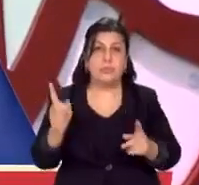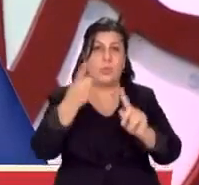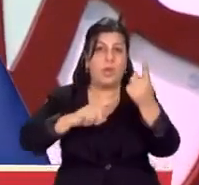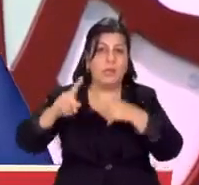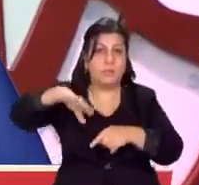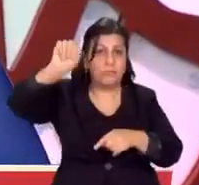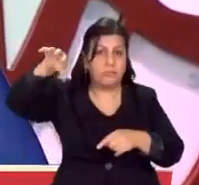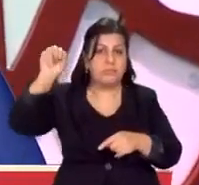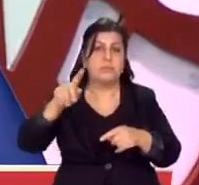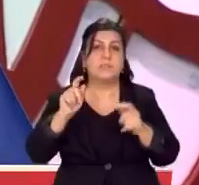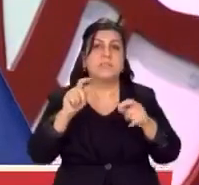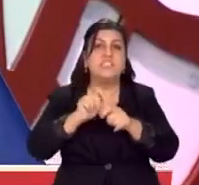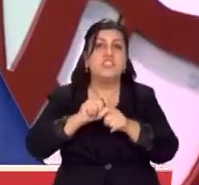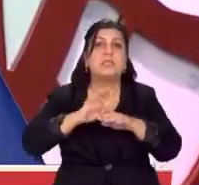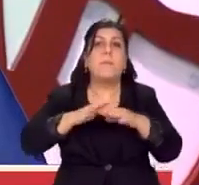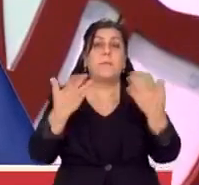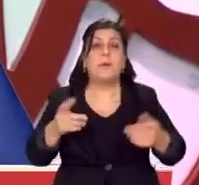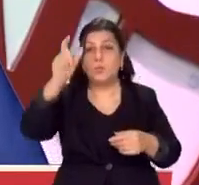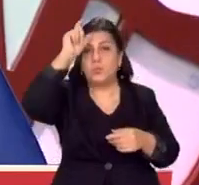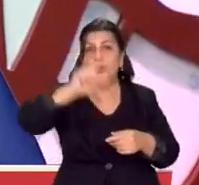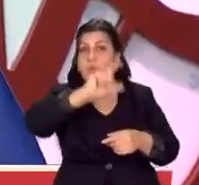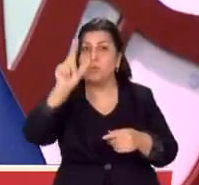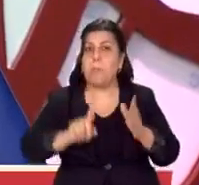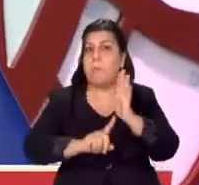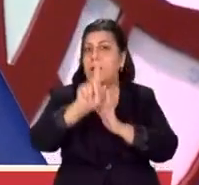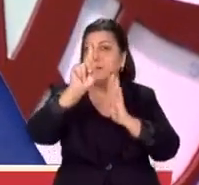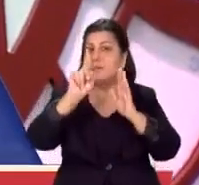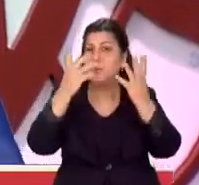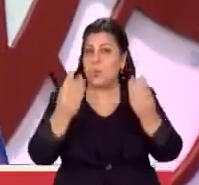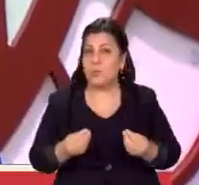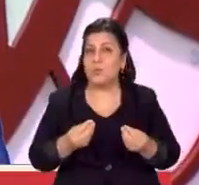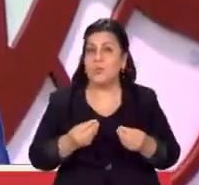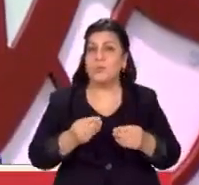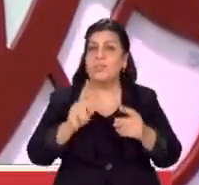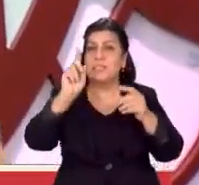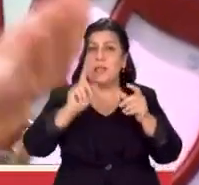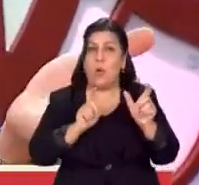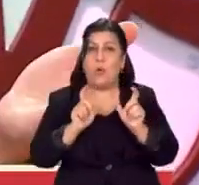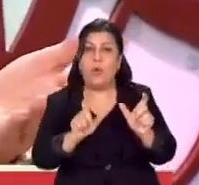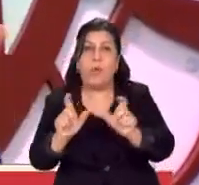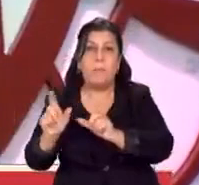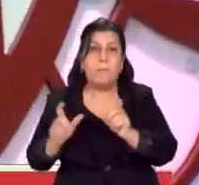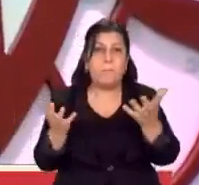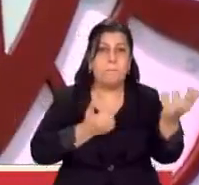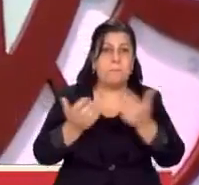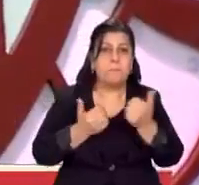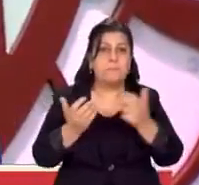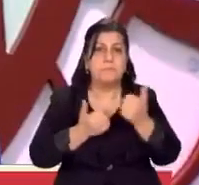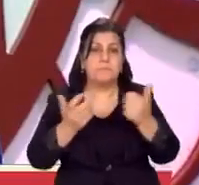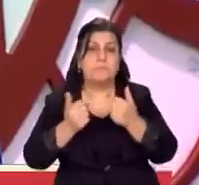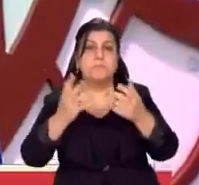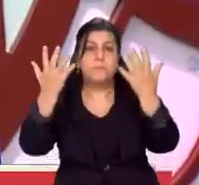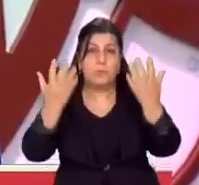yönetimle yapılmalı bu işler ama bugün Türkiye işte başarılı oldu daha iyi bakın görmeden malzemeler almış oldu kurallar belirlendi